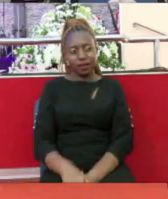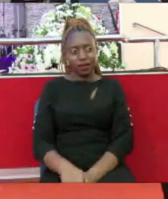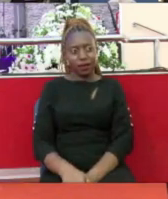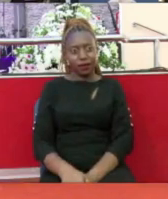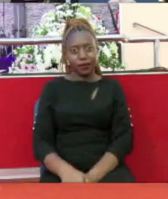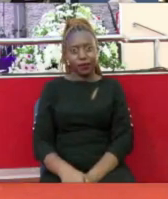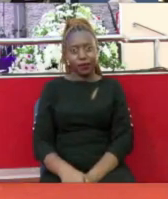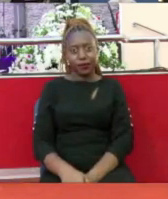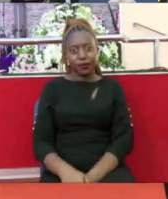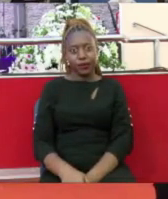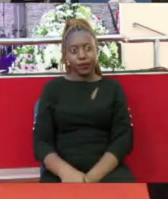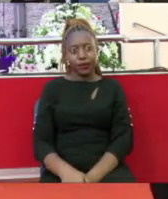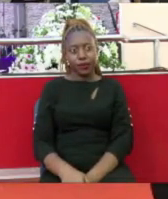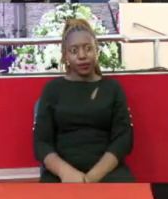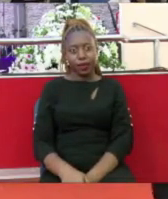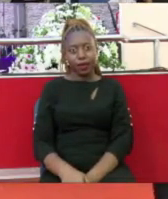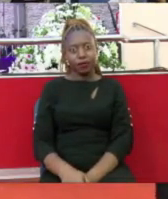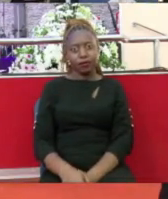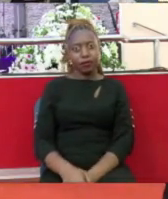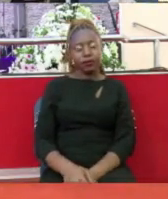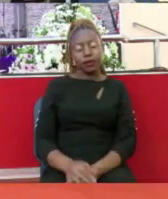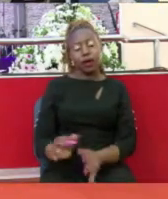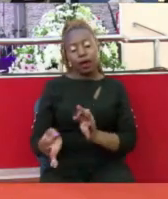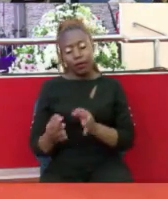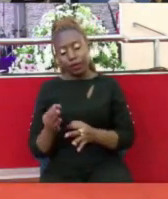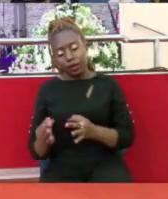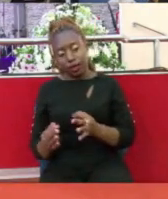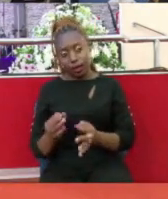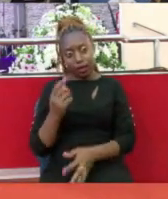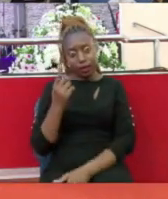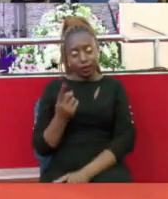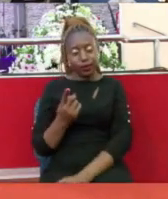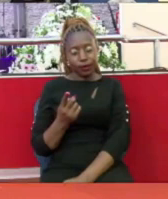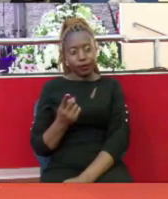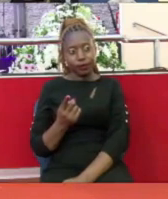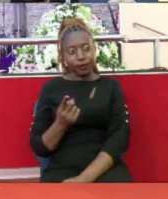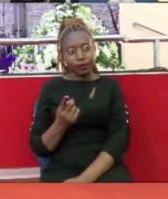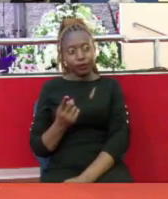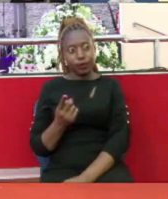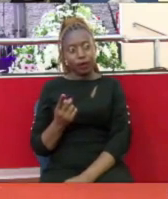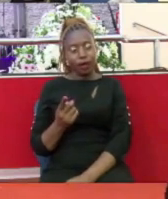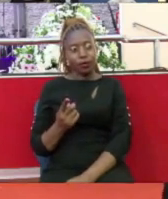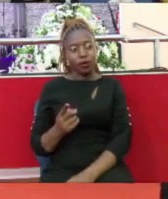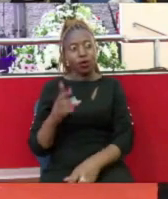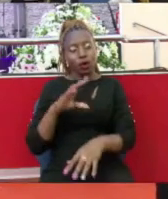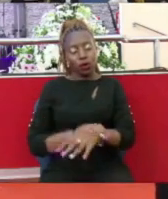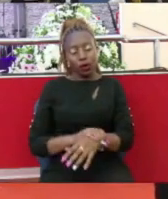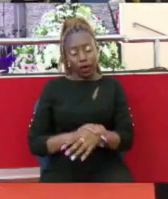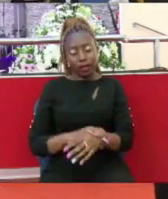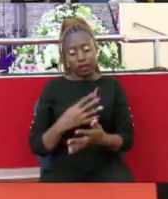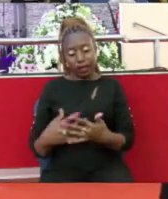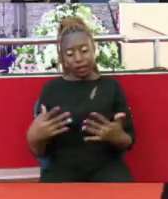If you are on stipend. Kama wewe uko na katika tunukiwa tu. When you receive the stipend it causes a stampede in your mind.